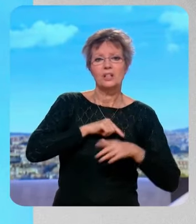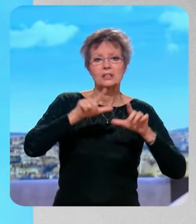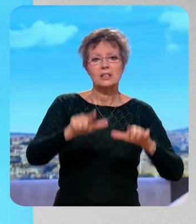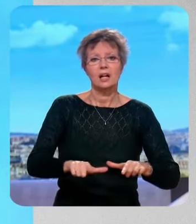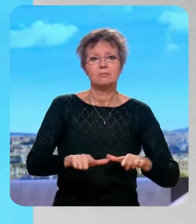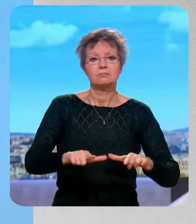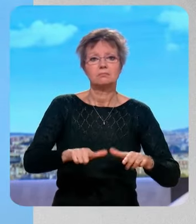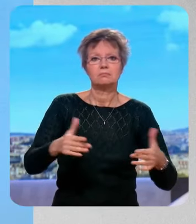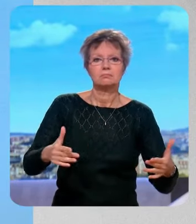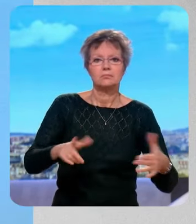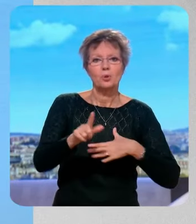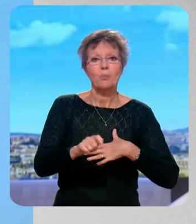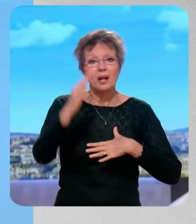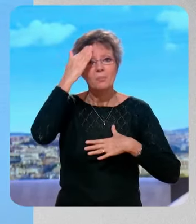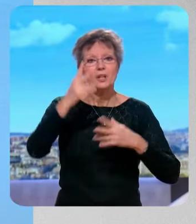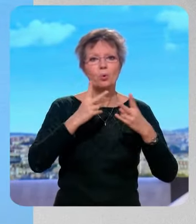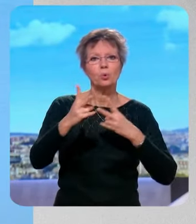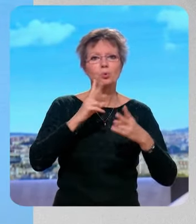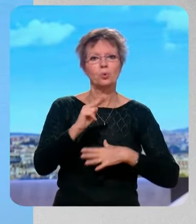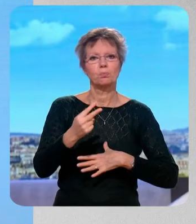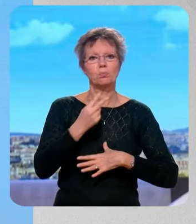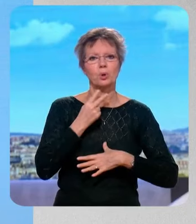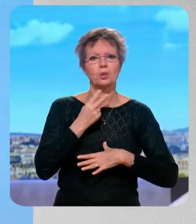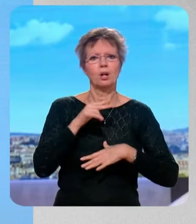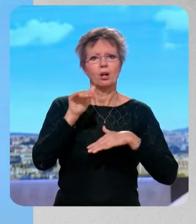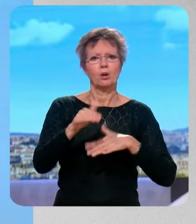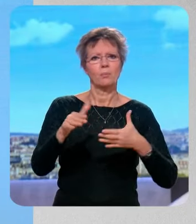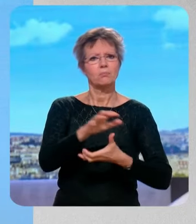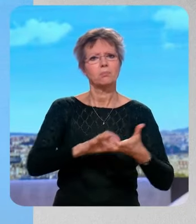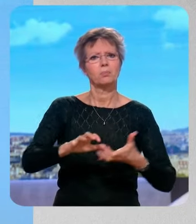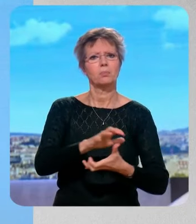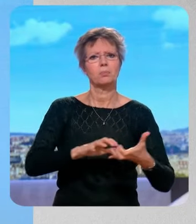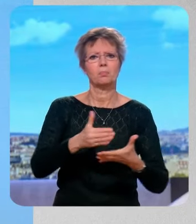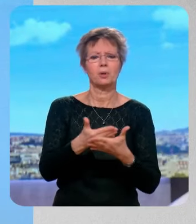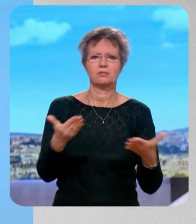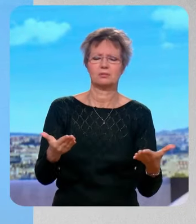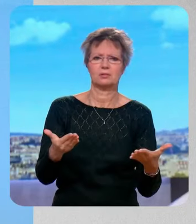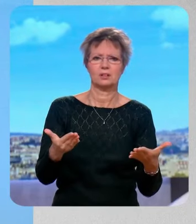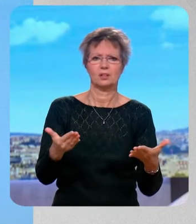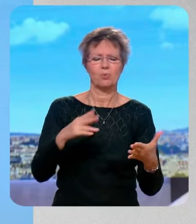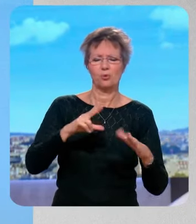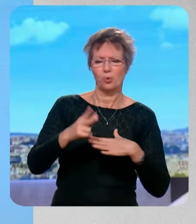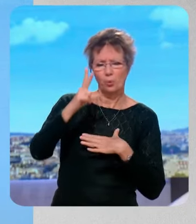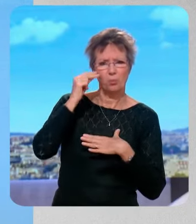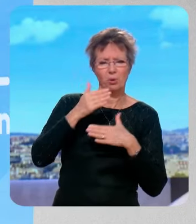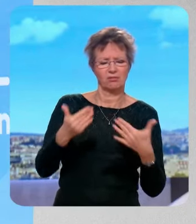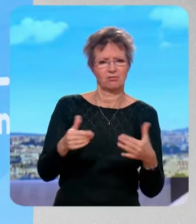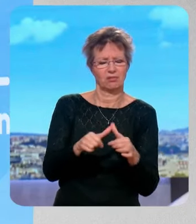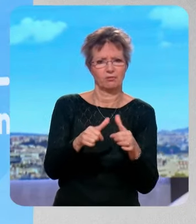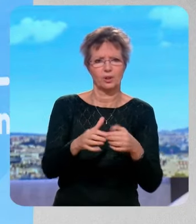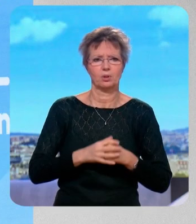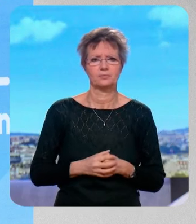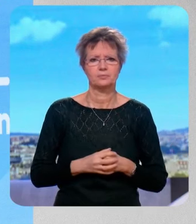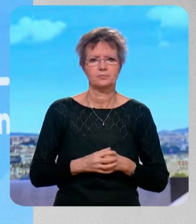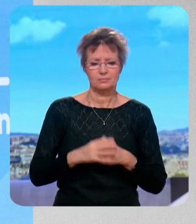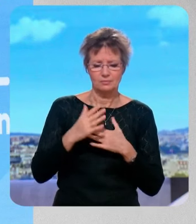est manifestement… – quand on bloque une autoroute, est qu'il n pas un trouble à l public ? Est-ce qu'il pas un empêchement d'aller travailler ? Il ne s'agit pas de monter les uns contre les autres, mais juste de comprendre… – Non, mais l'idée, j'ai bien compris que ce n